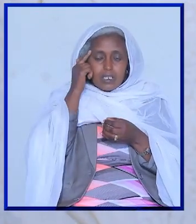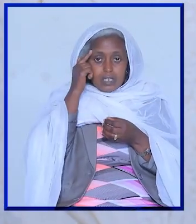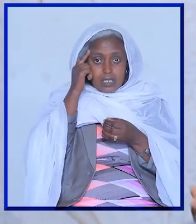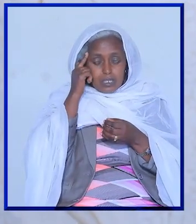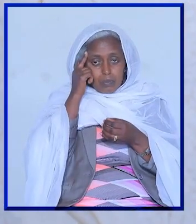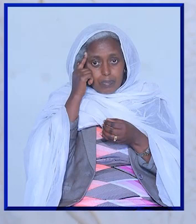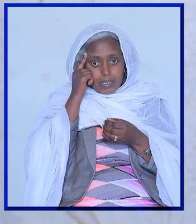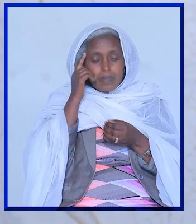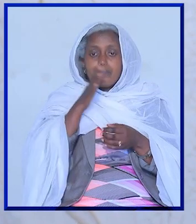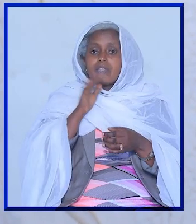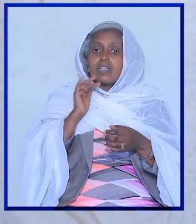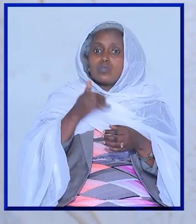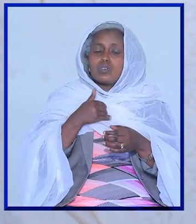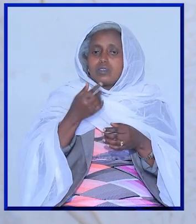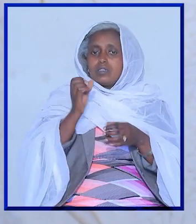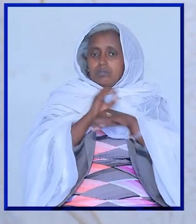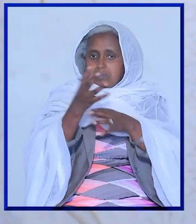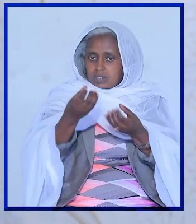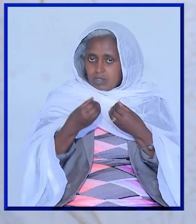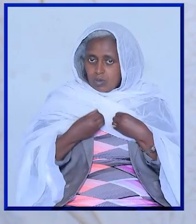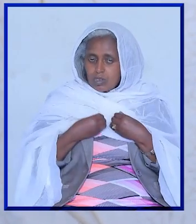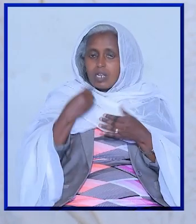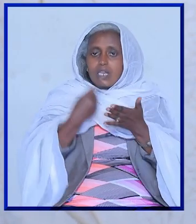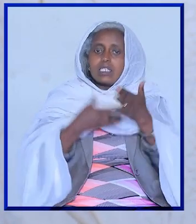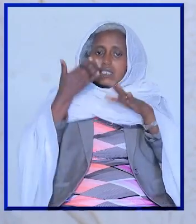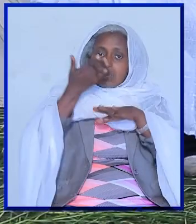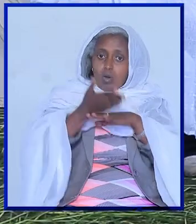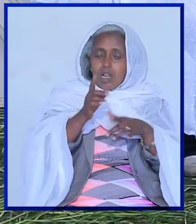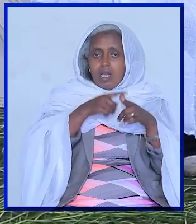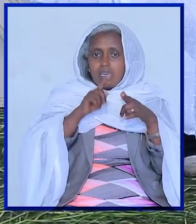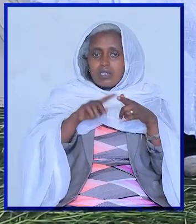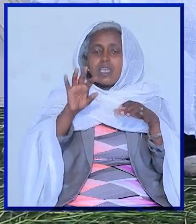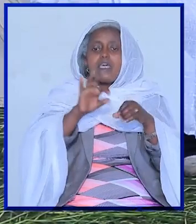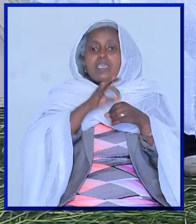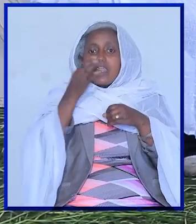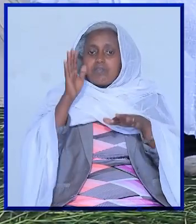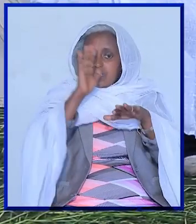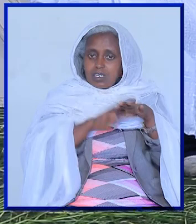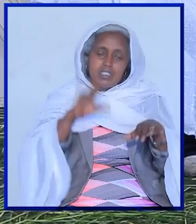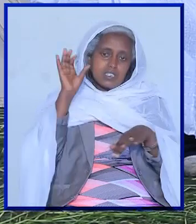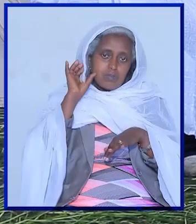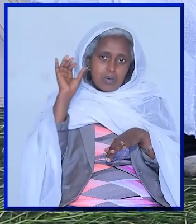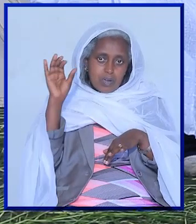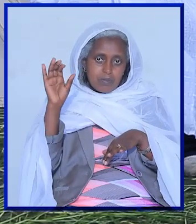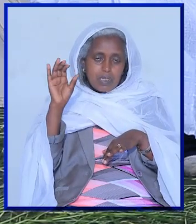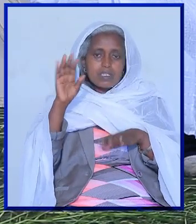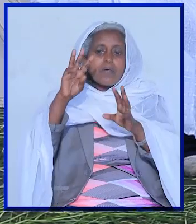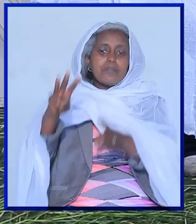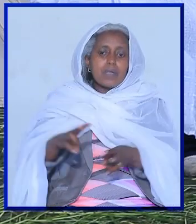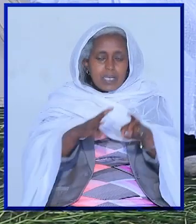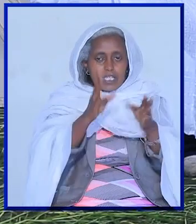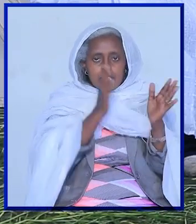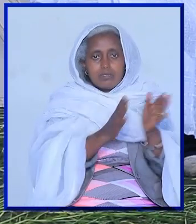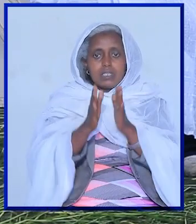እንግዲህ እናቶቻችን ነግረውናል። ከዚህ በኋላ እንግዲህ የነፍስ ጥሪያችንን በማድመጥ መስመራችንን